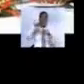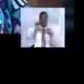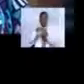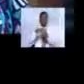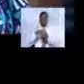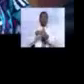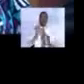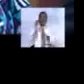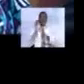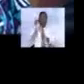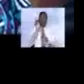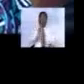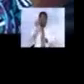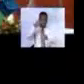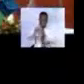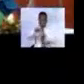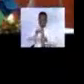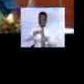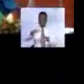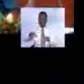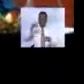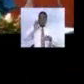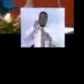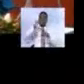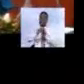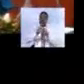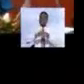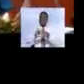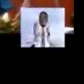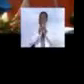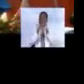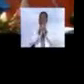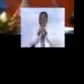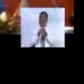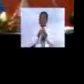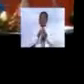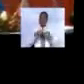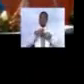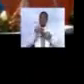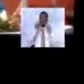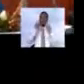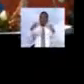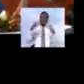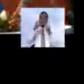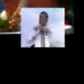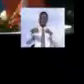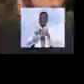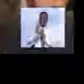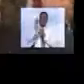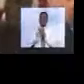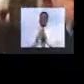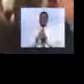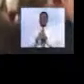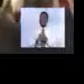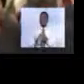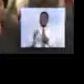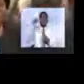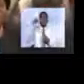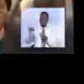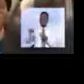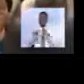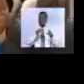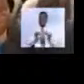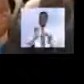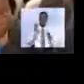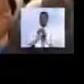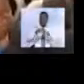traite transfrontalière des enfants, la première dame de Côte d'Ivoire, Dominique Ouattara, avait annoncé cet important projet. Pour la